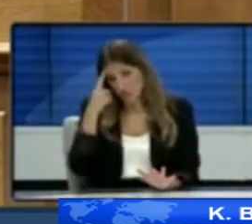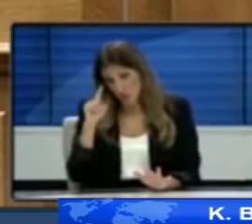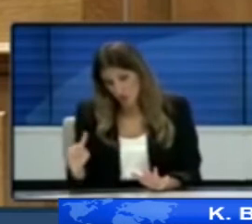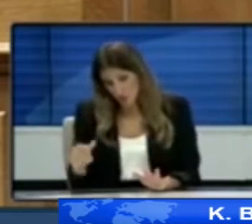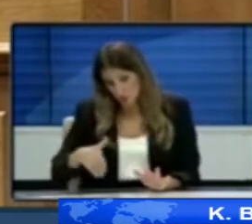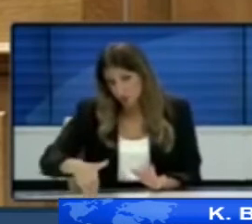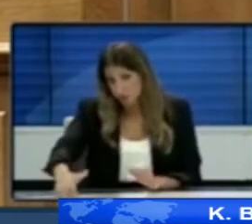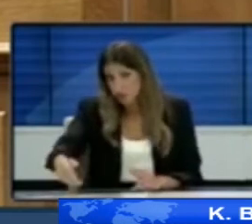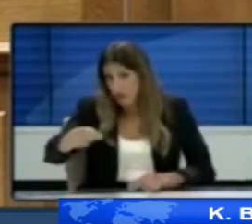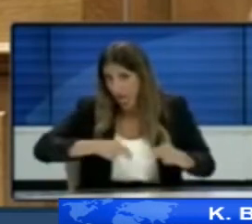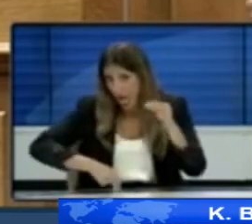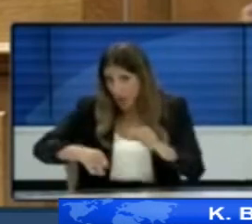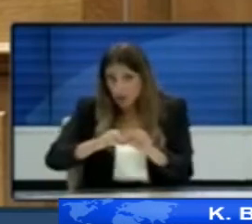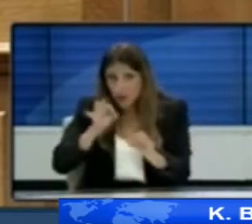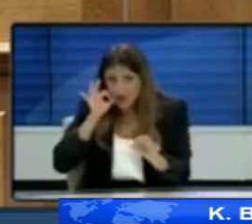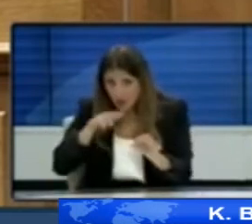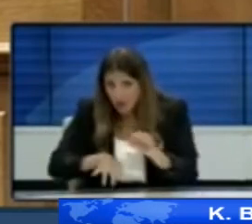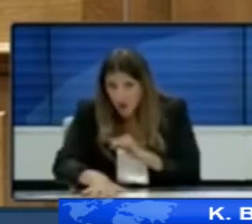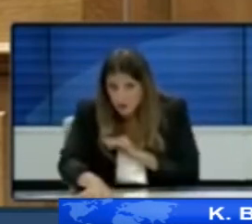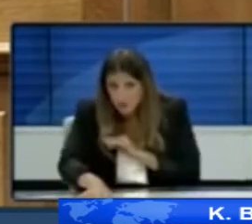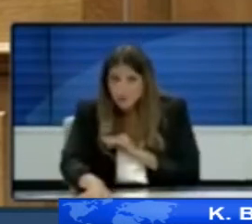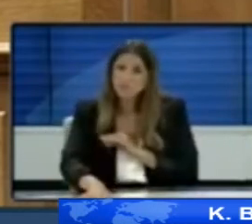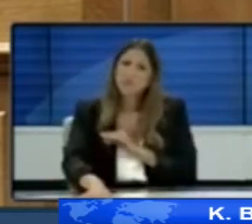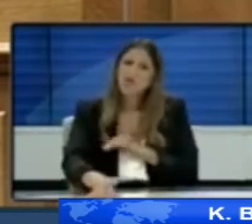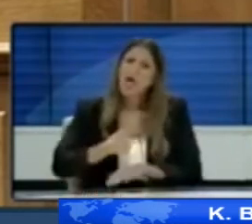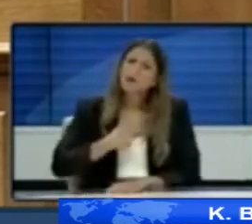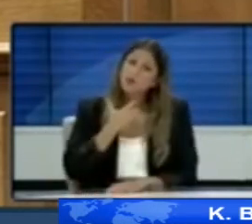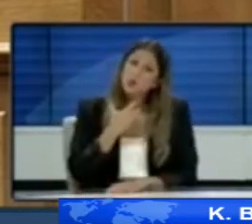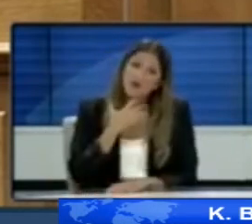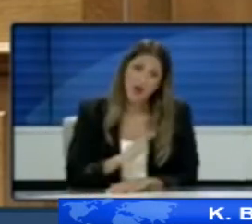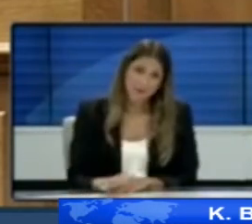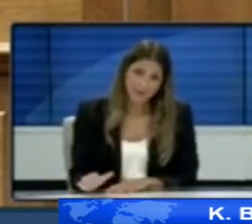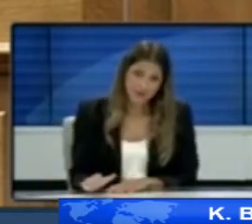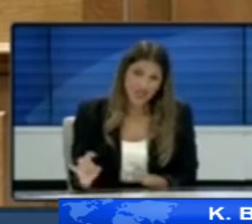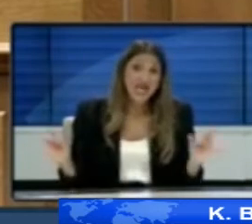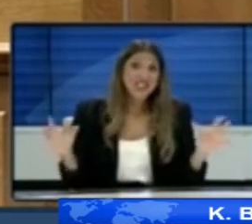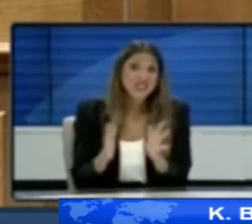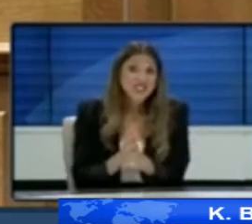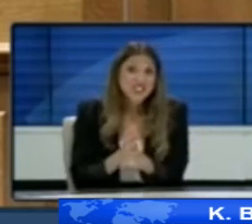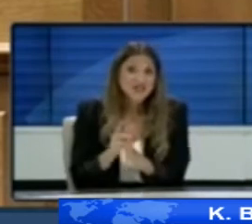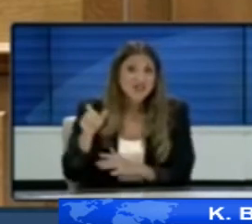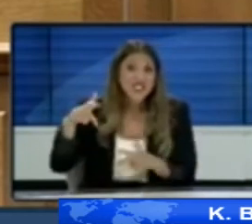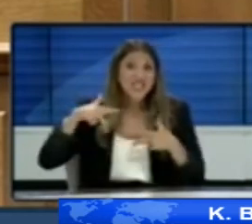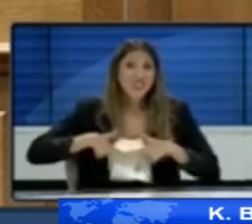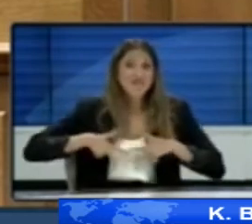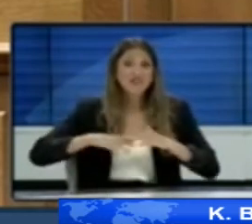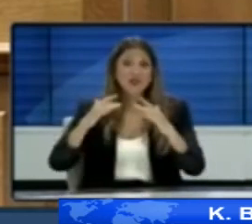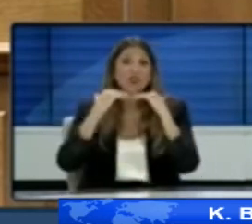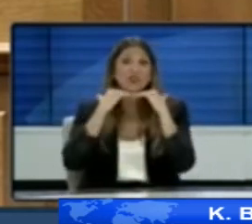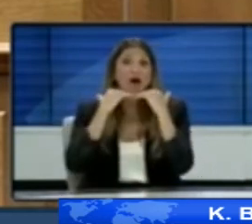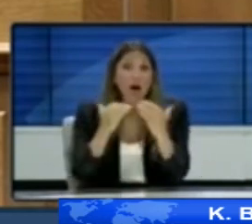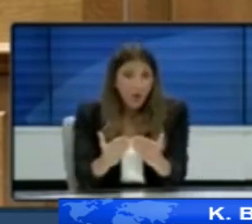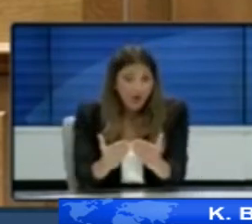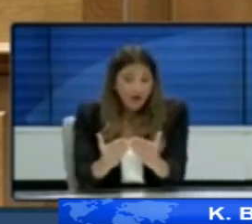επαναλαμβάνω, το ενδεχόμενο εκλογών. Εμείς το ξαναπούμε με σοβαρότητα και με μέτρο. Εάν δεν μπορείτε, πάντε σε εκλογές. Εάν